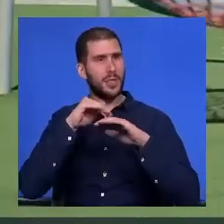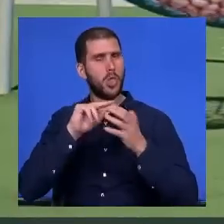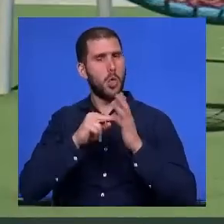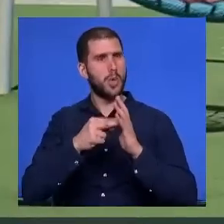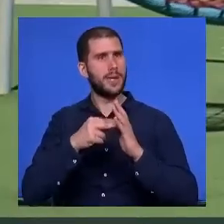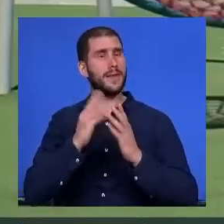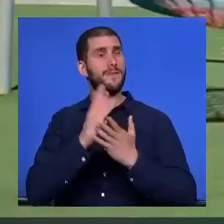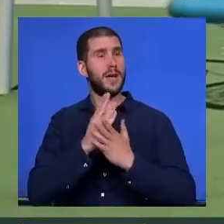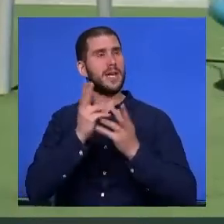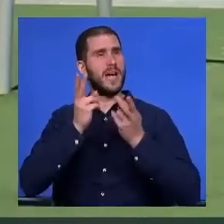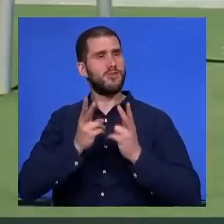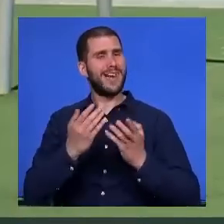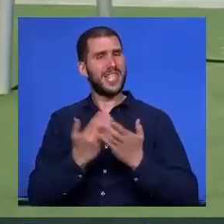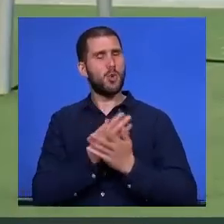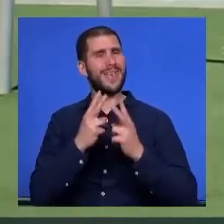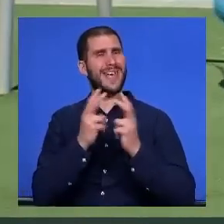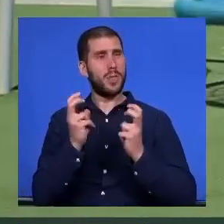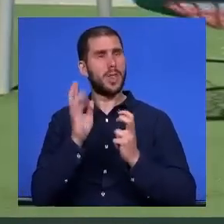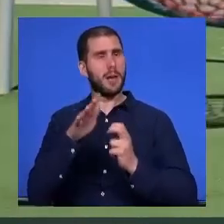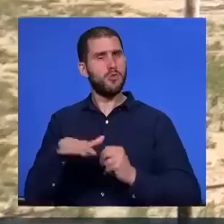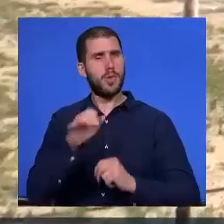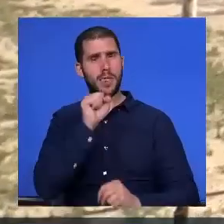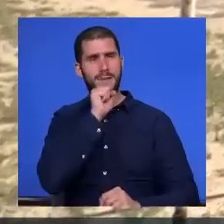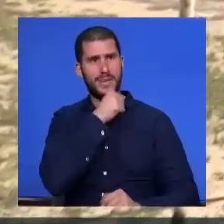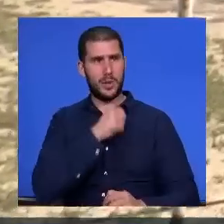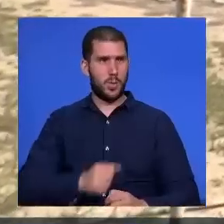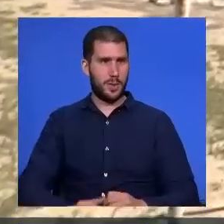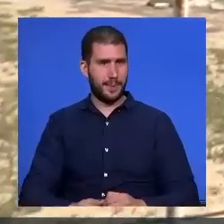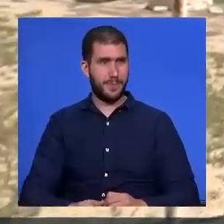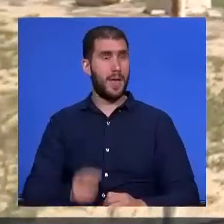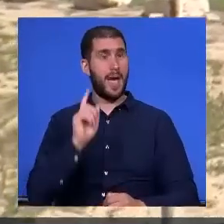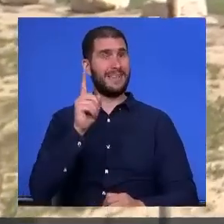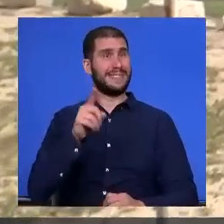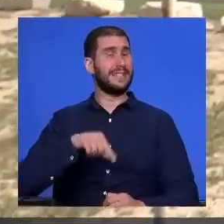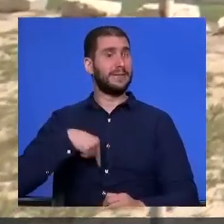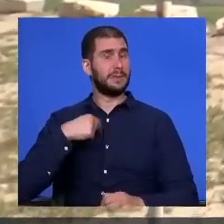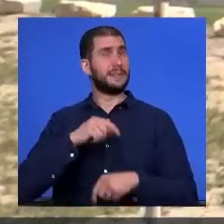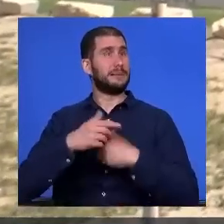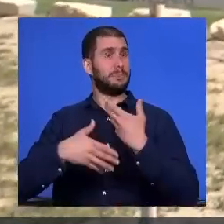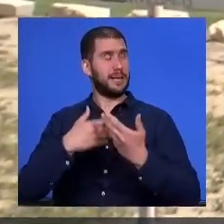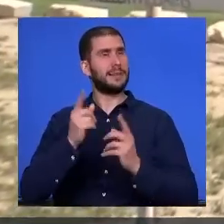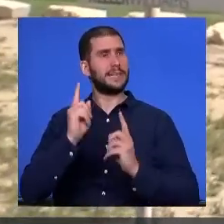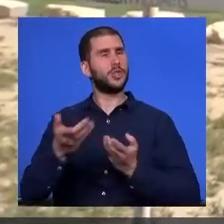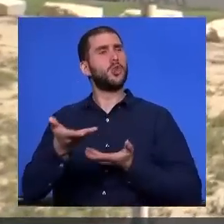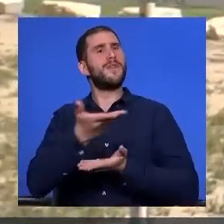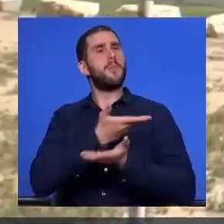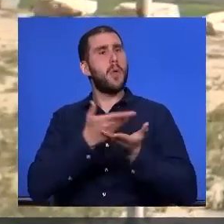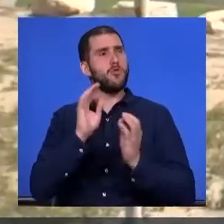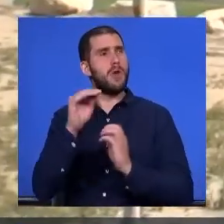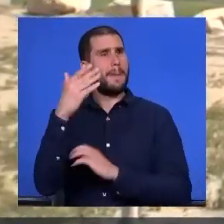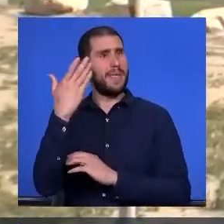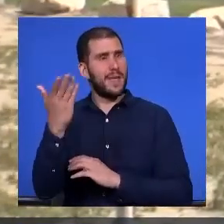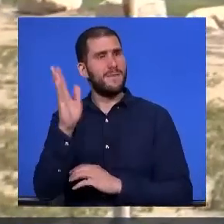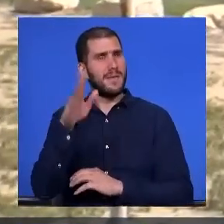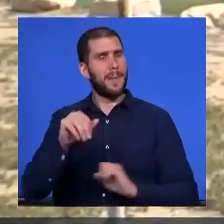כך שתתאפשר התחדשות עירונית גם בשכונות הוותיקות. אבל זה יימשך זמן ויצריך שיתוף פעולה מצד המדינה